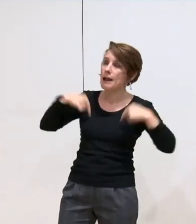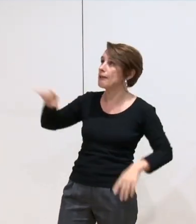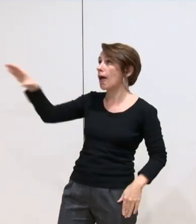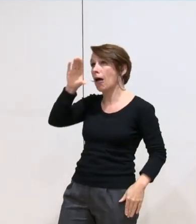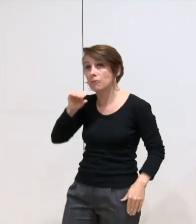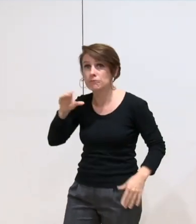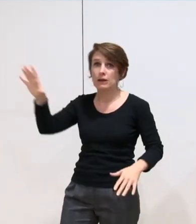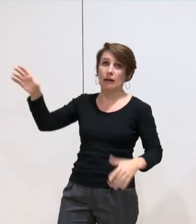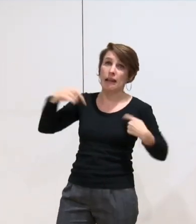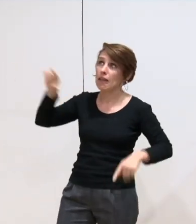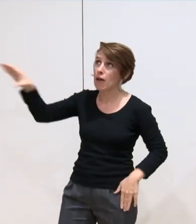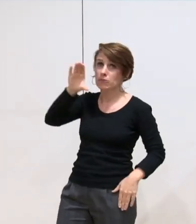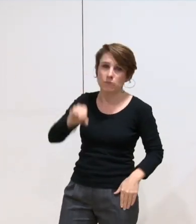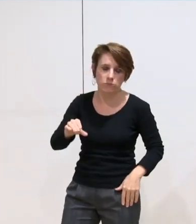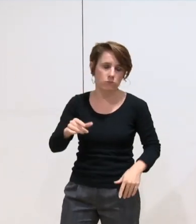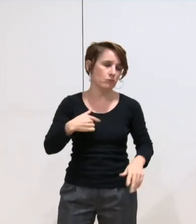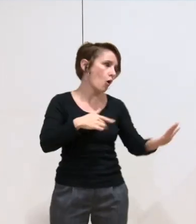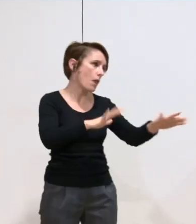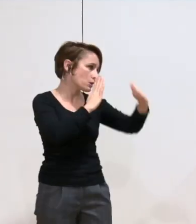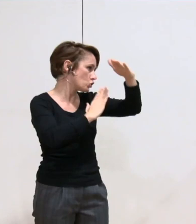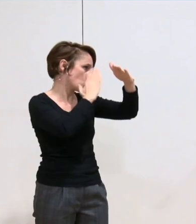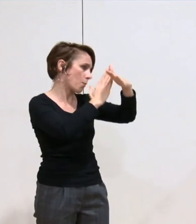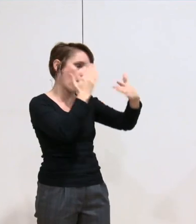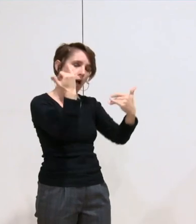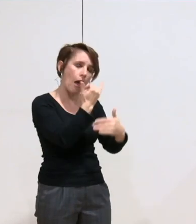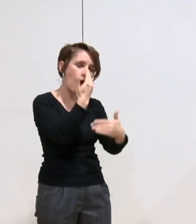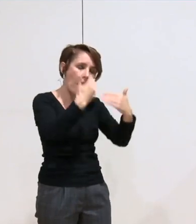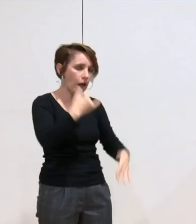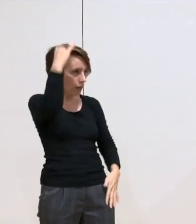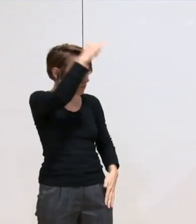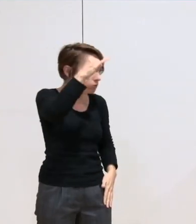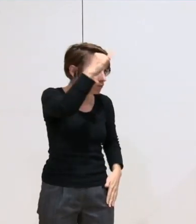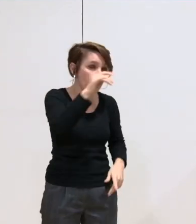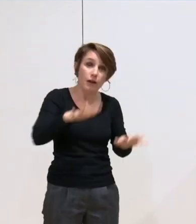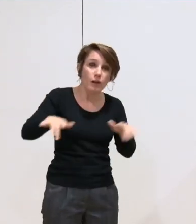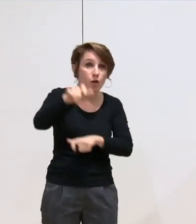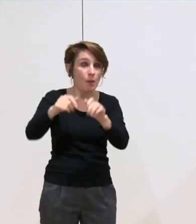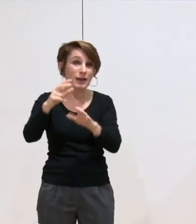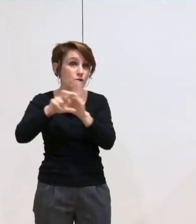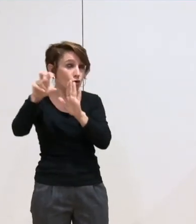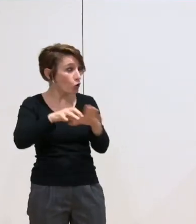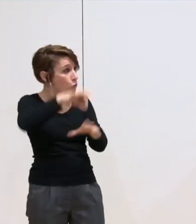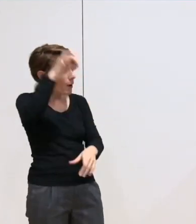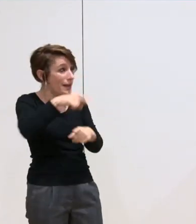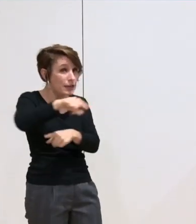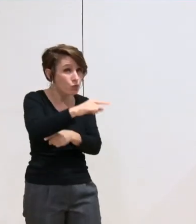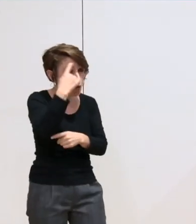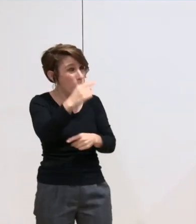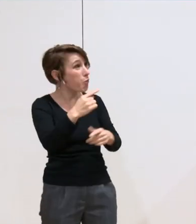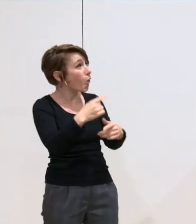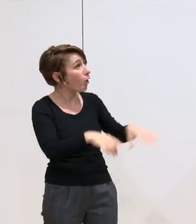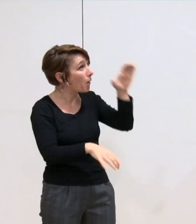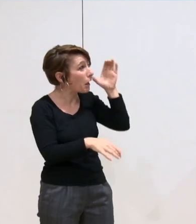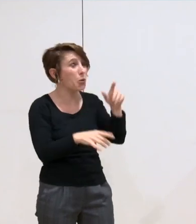plus. Les Grenoblois ne vous ont pas élus pour entendre ces jérémiades. Ils vous ont élus pour que vous mettiez en œuvre tous ces changements